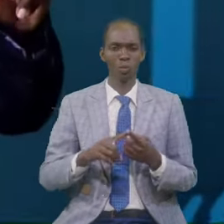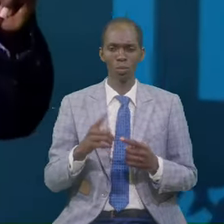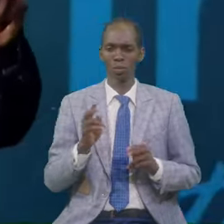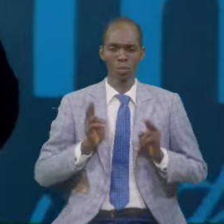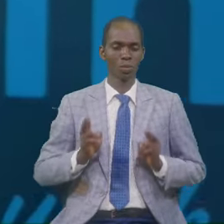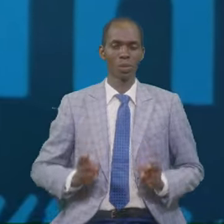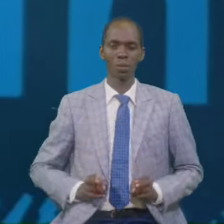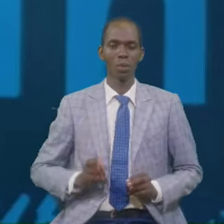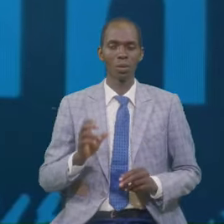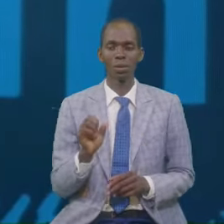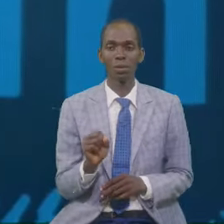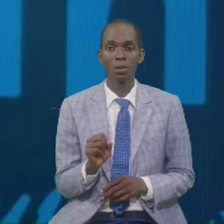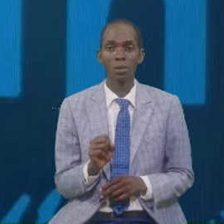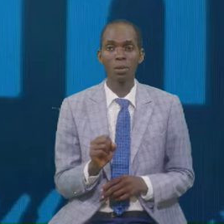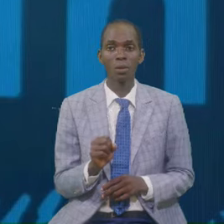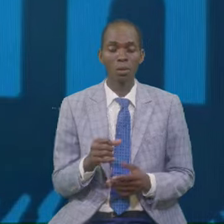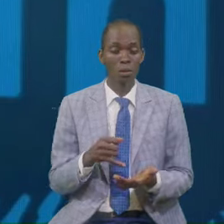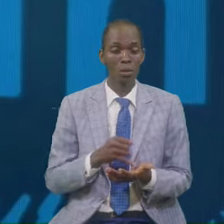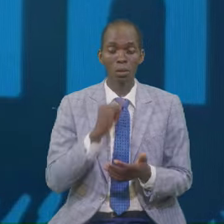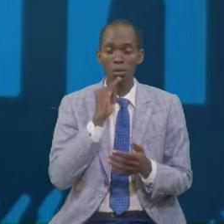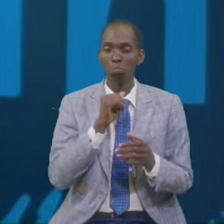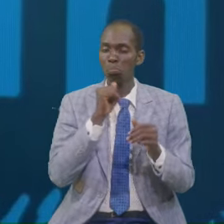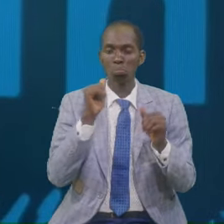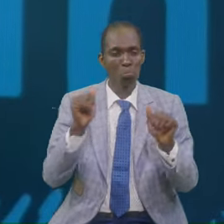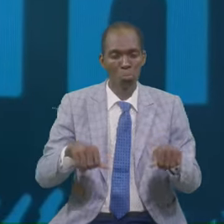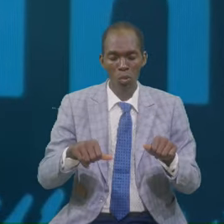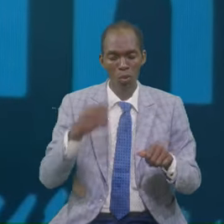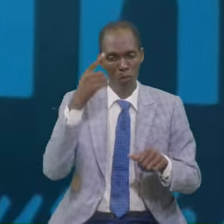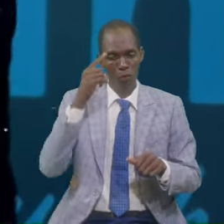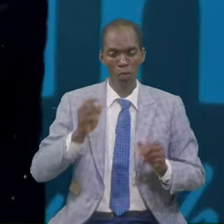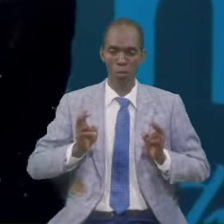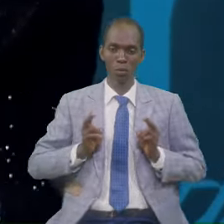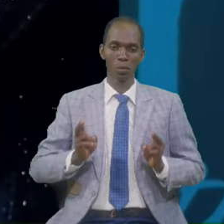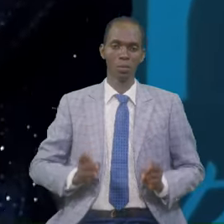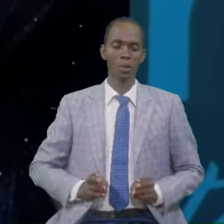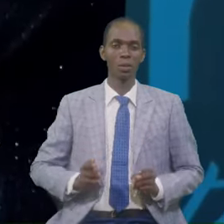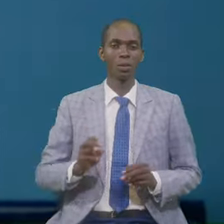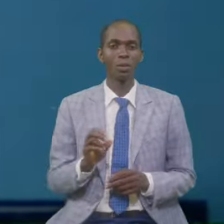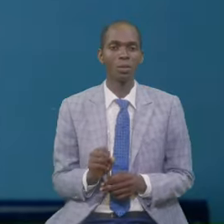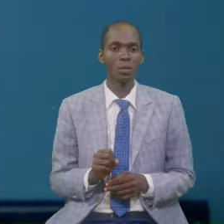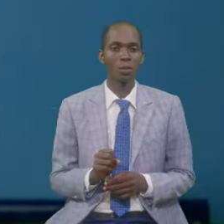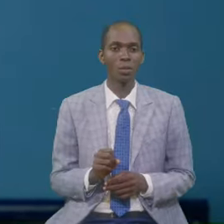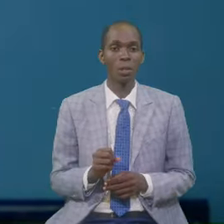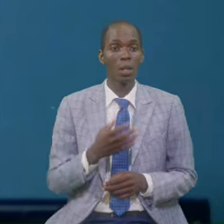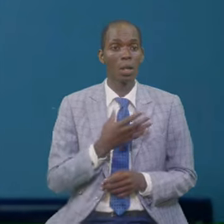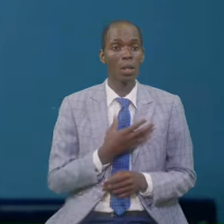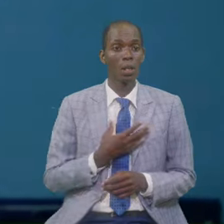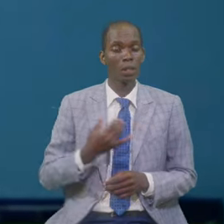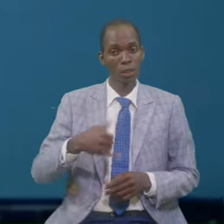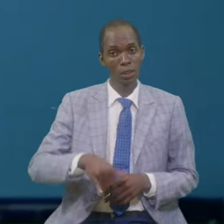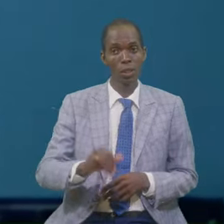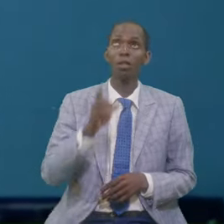వింతగా ఉంది. Impossible for humanity. మానవాళికి అసాధ్యంగా ఉంది. And yet God has made a